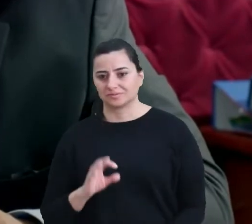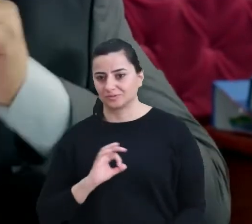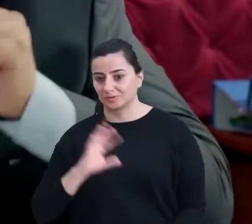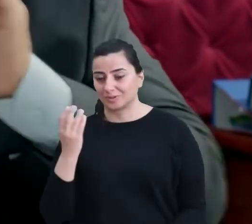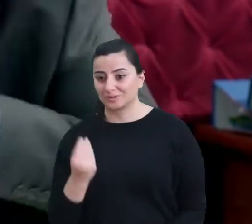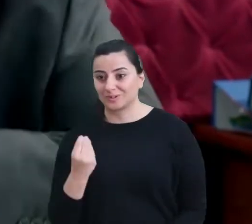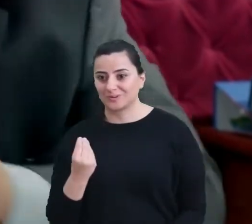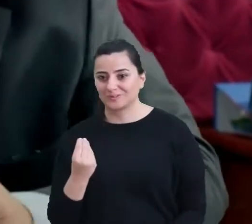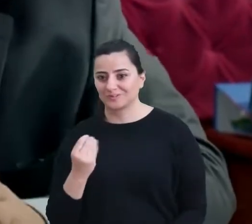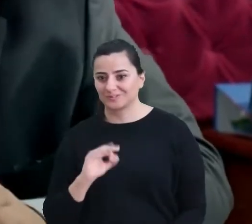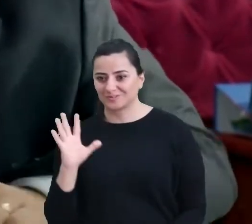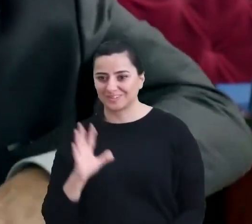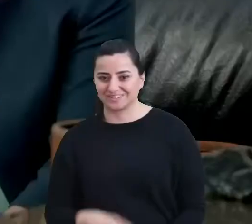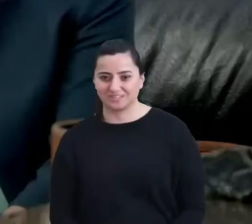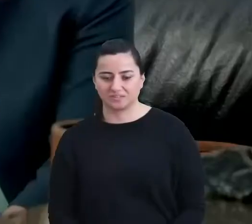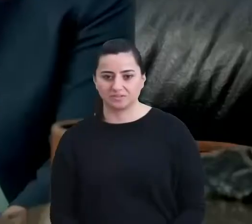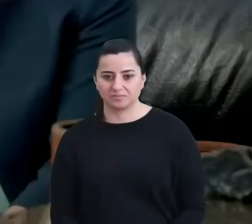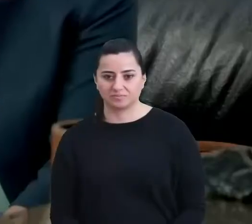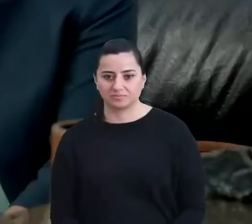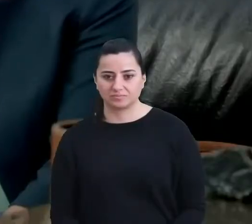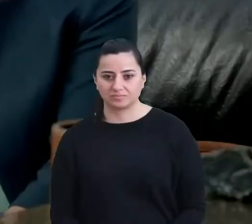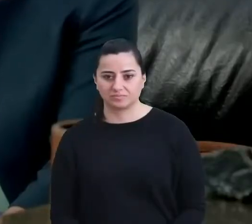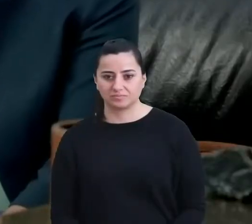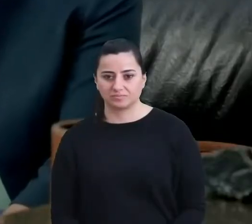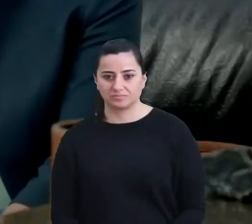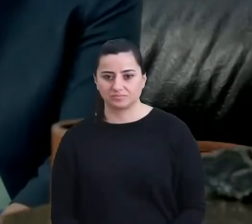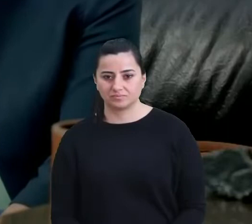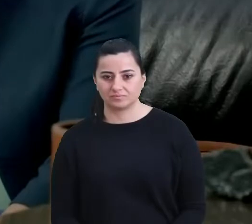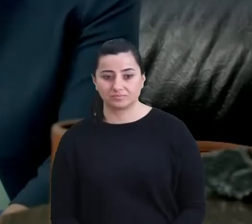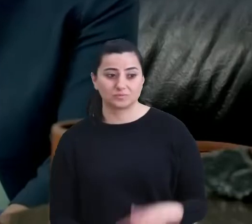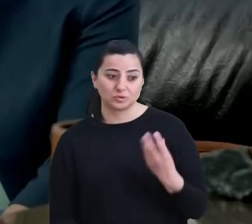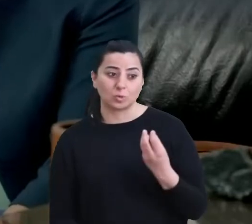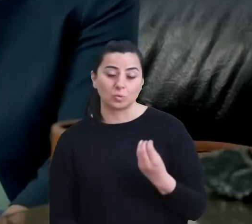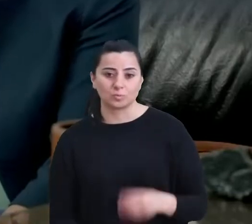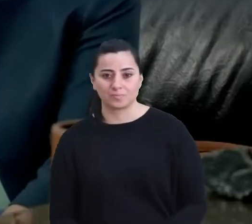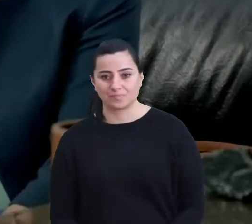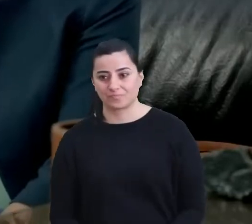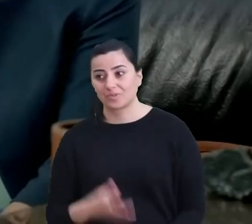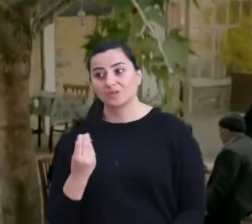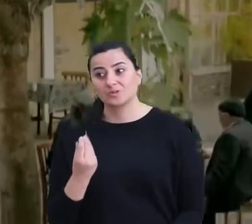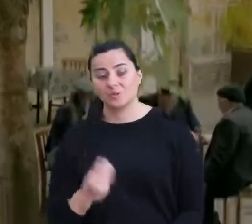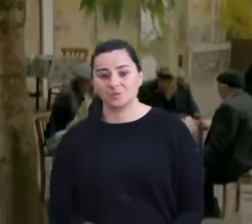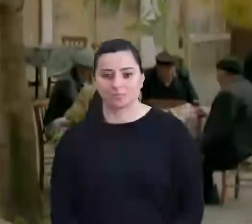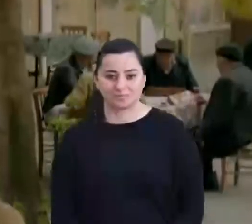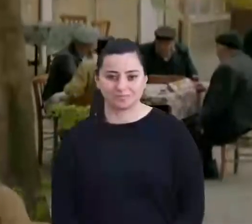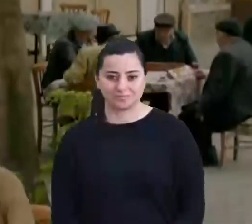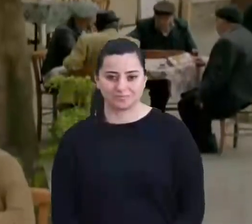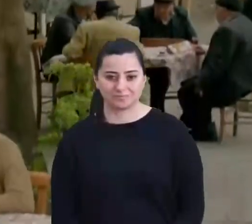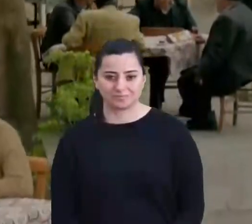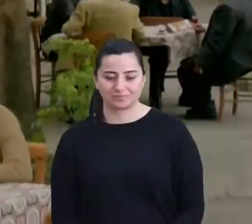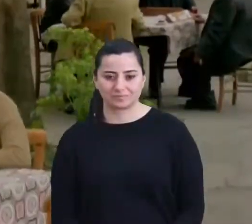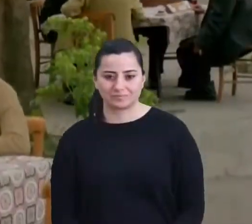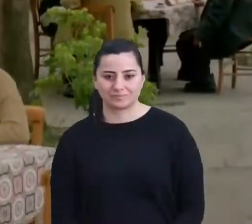olacak. Çok! Elini çırpıp yumruk salladı. İsmail'ler kaygılı döndü. Çok. Çok.